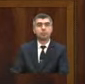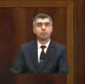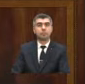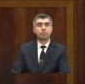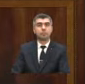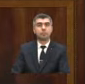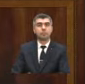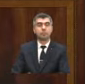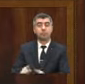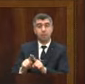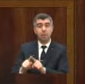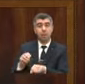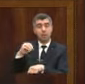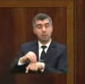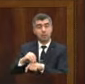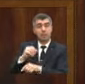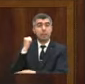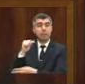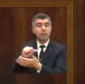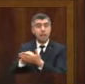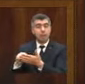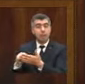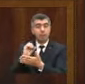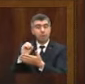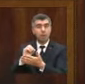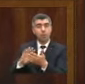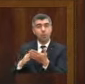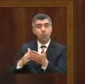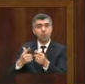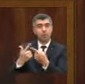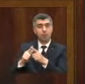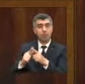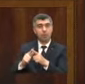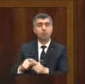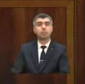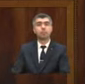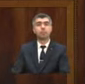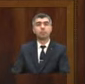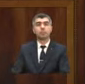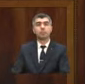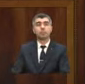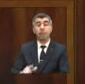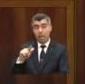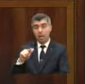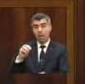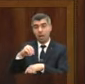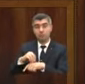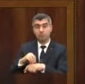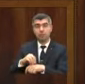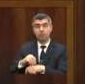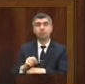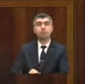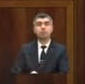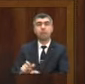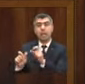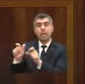المهنيين الخاضعين للسي بي يو للضريبة المهنية الموحدة، غادي يكون عندهم من بعد الناس